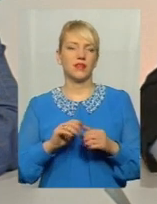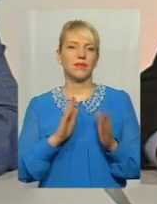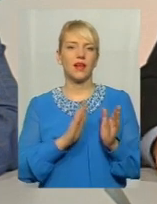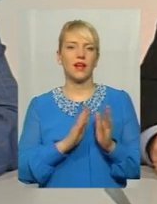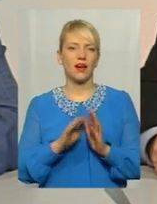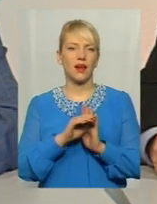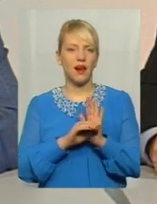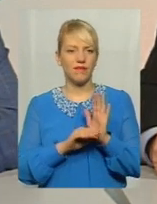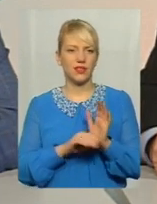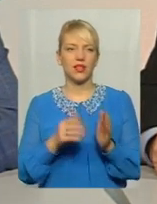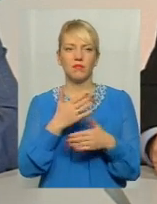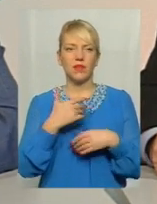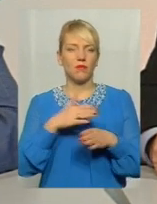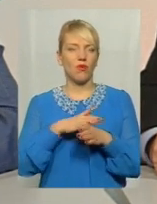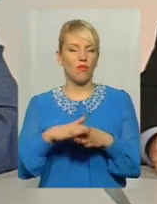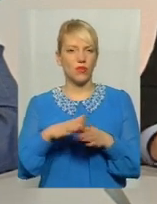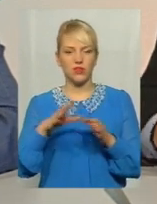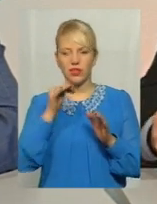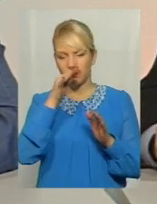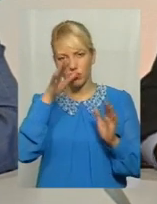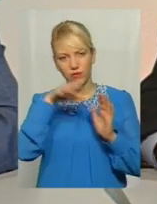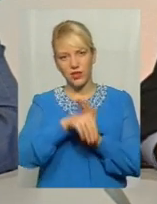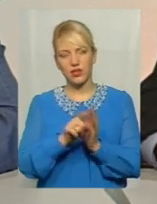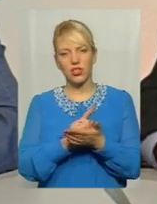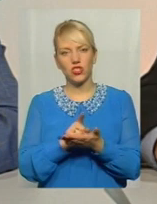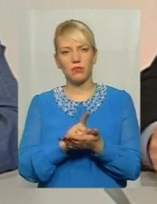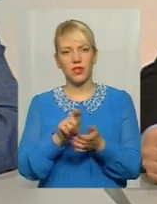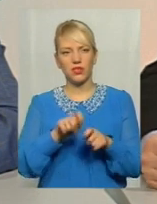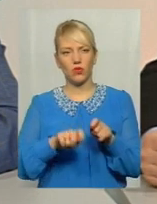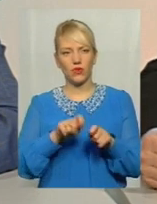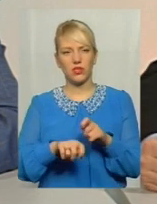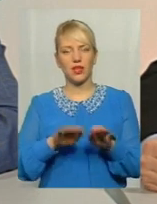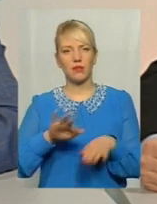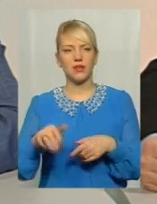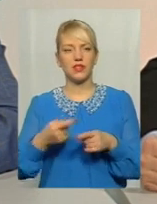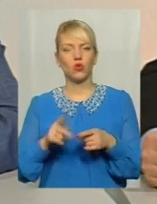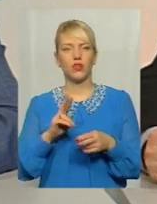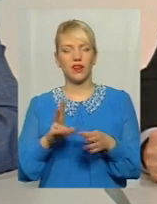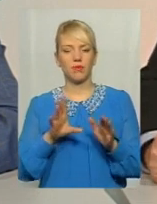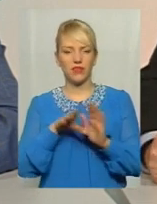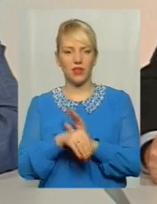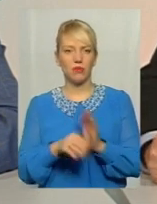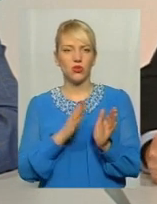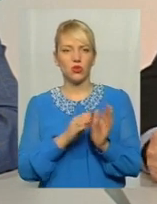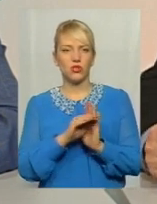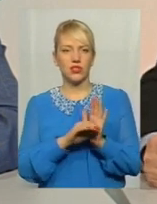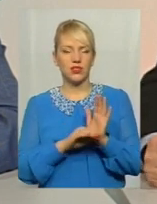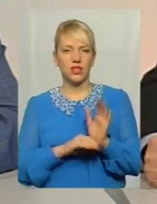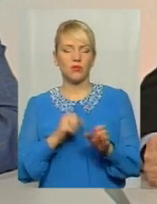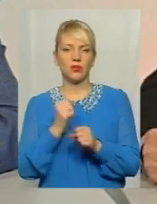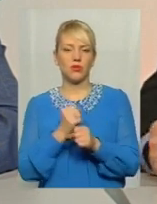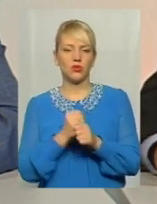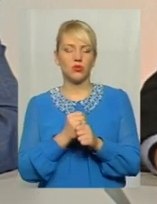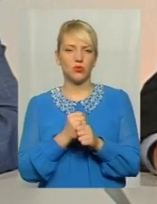зможемо повноцінно ввести цю систему GPS-навігації. Більше того, ми плануємо після того, як ми вже введемо систему, запрацюють додатки, відпрацюємо